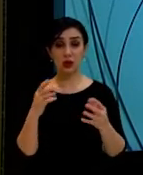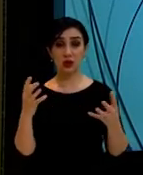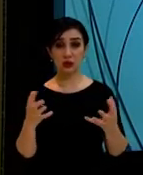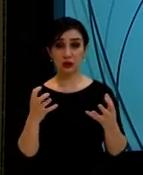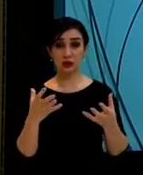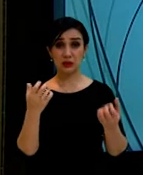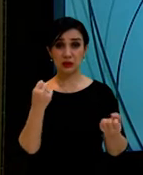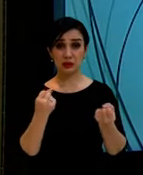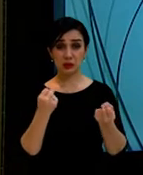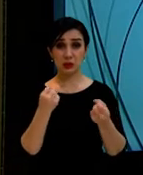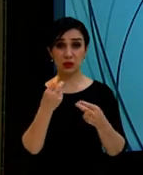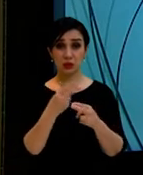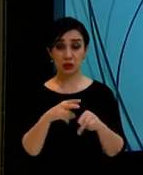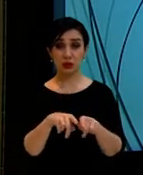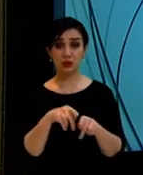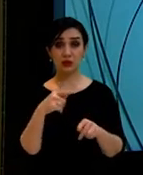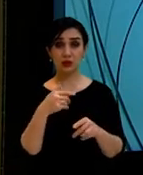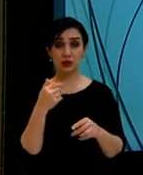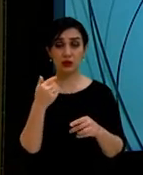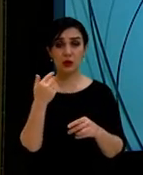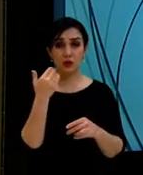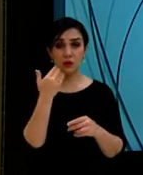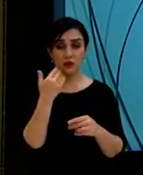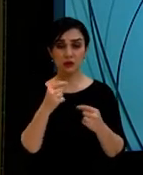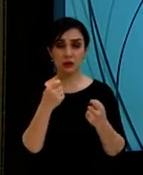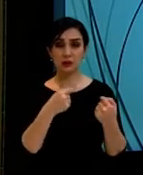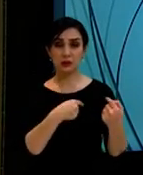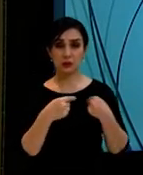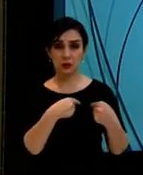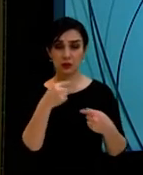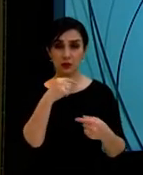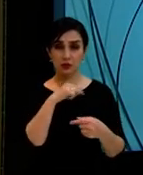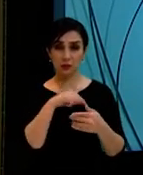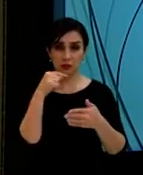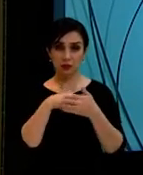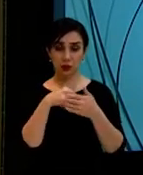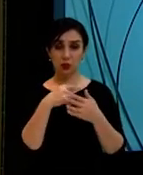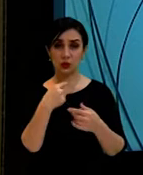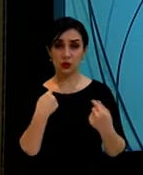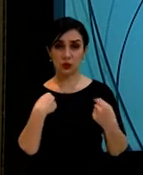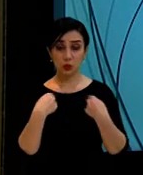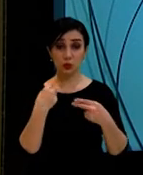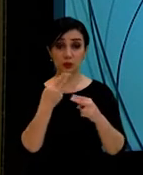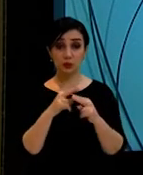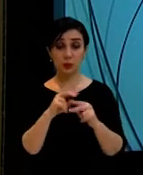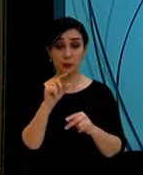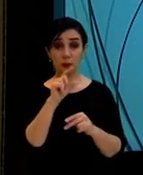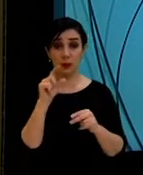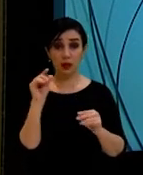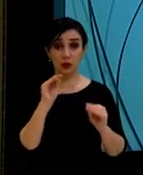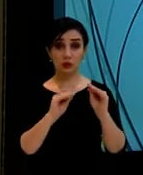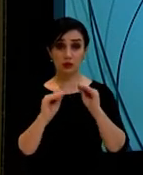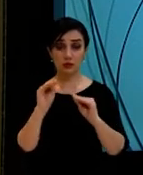tosh bo'ladi. Aslida o'sha vijdon, qiynaladigan vijdon nima? Siz matn tuzish